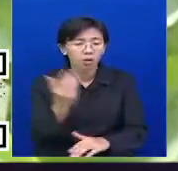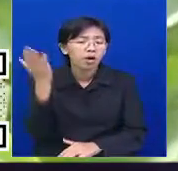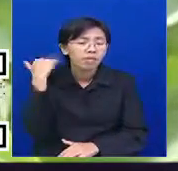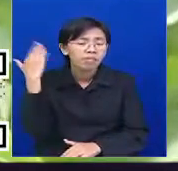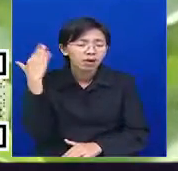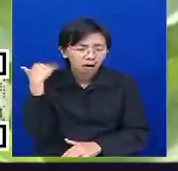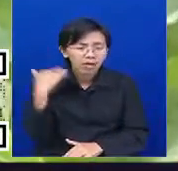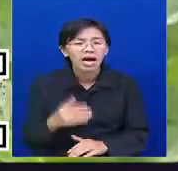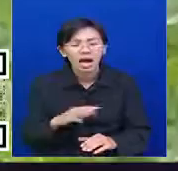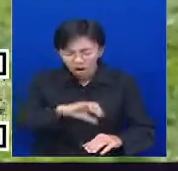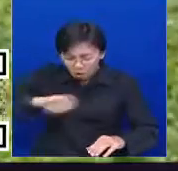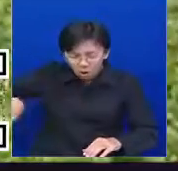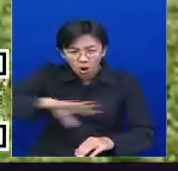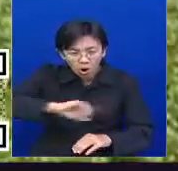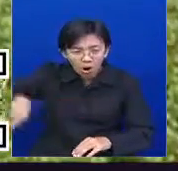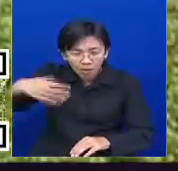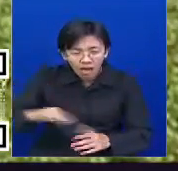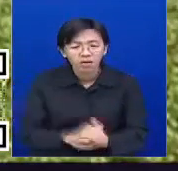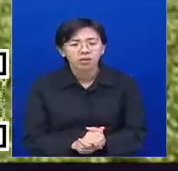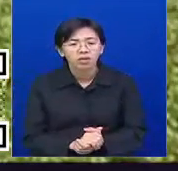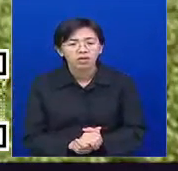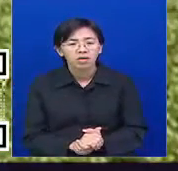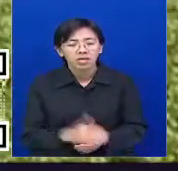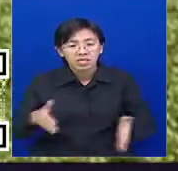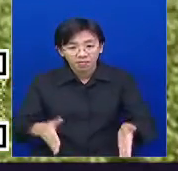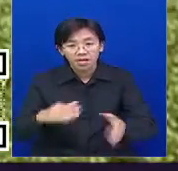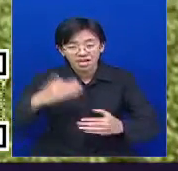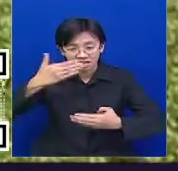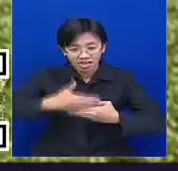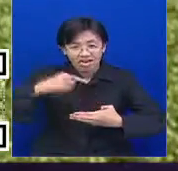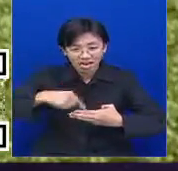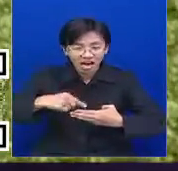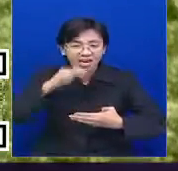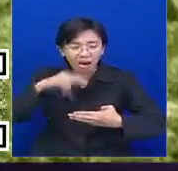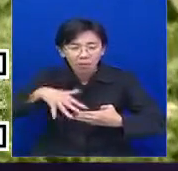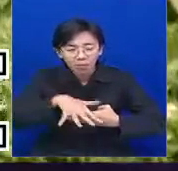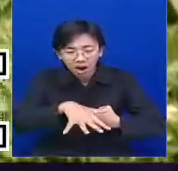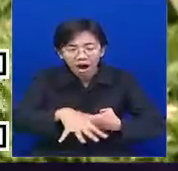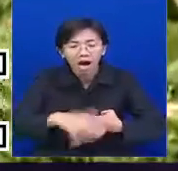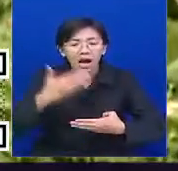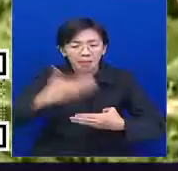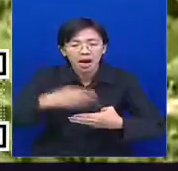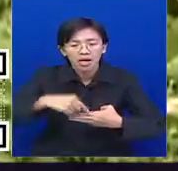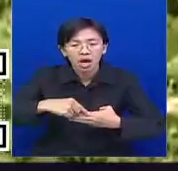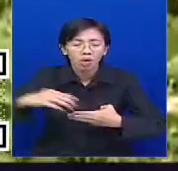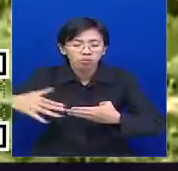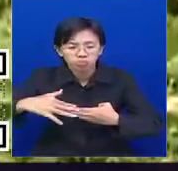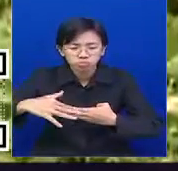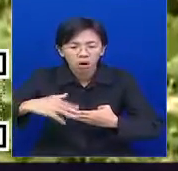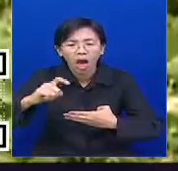จะเคยมีการกำจัดไปแล้วแต่เพราะเขื่อนเจ้าพระยากั้นขวางลำน้ำจึงทำให้ผักตบชวาทั้งหมดไหลไปไหนไม่